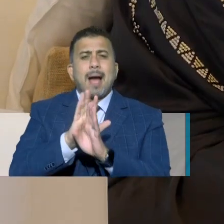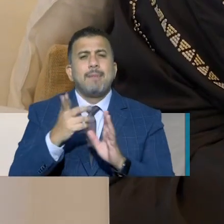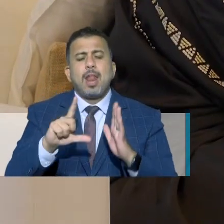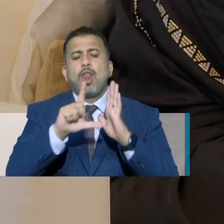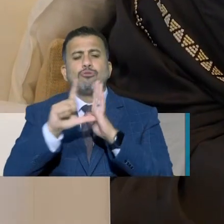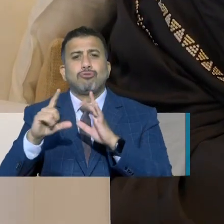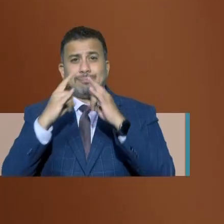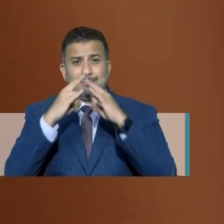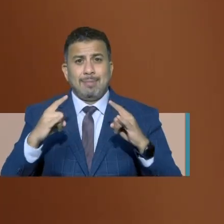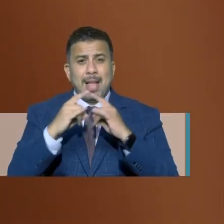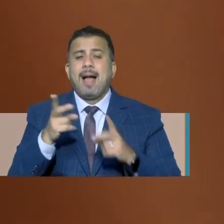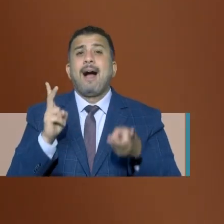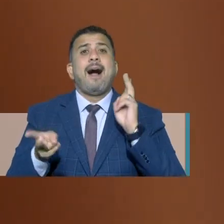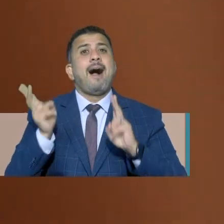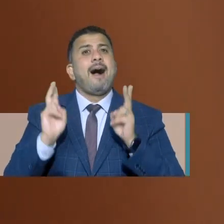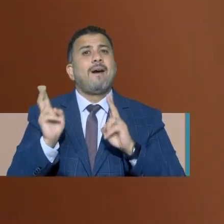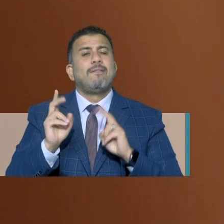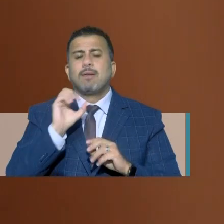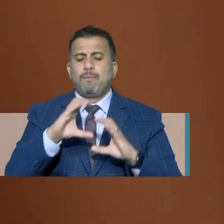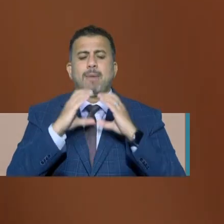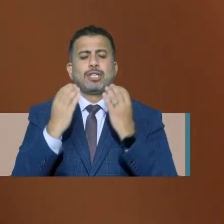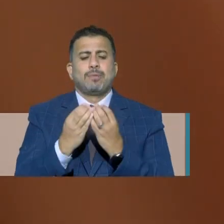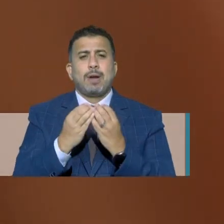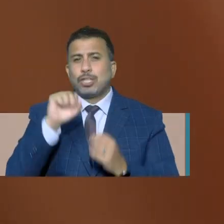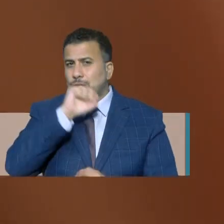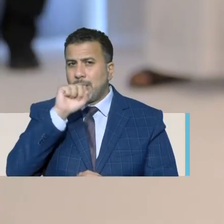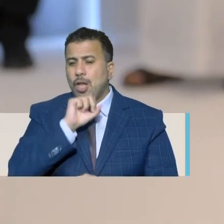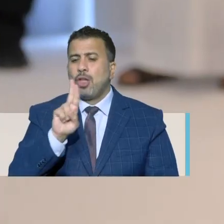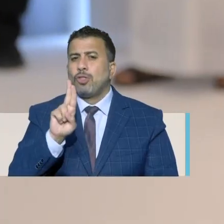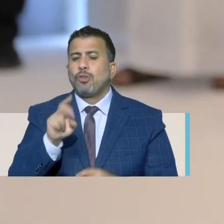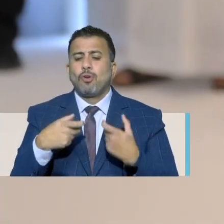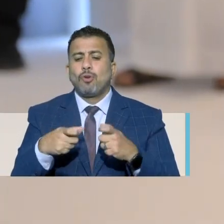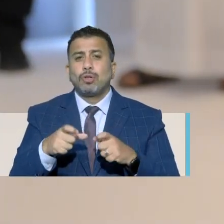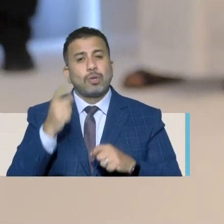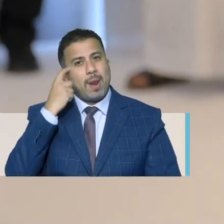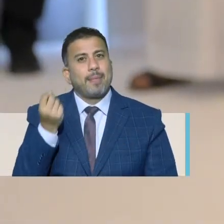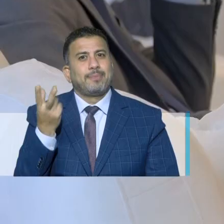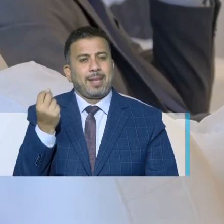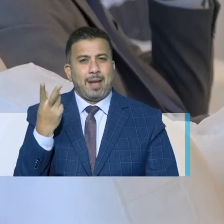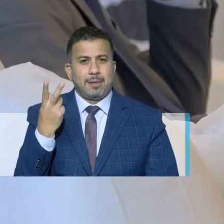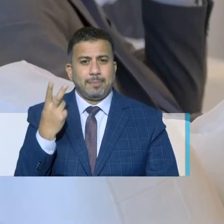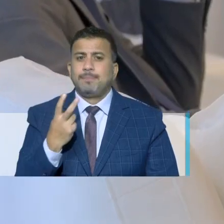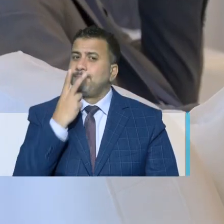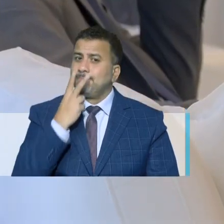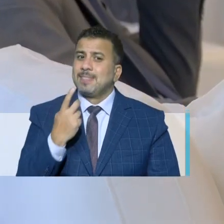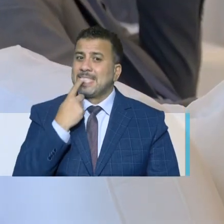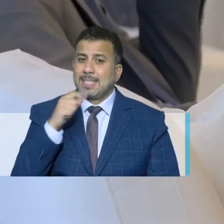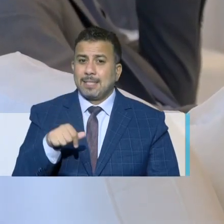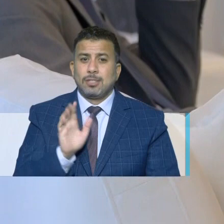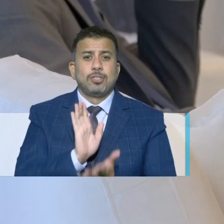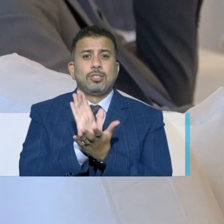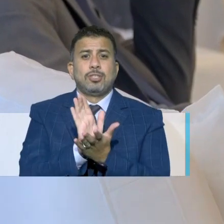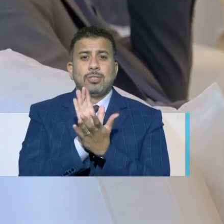اللاجئين في حفل اقيم في مجمع الشارقه للبحوث والتكنولوجيا والابتكار وشهدت دوره هذا العام من